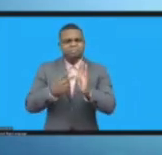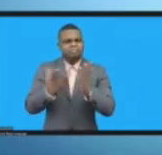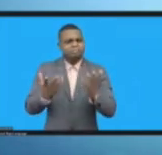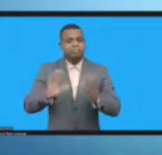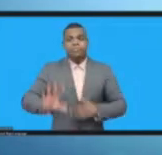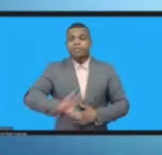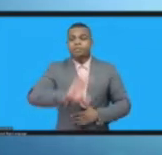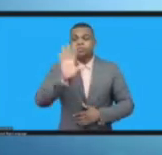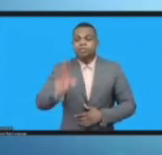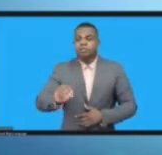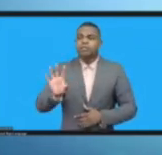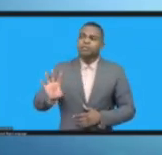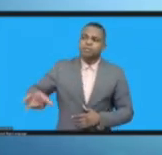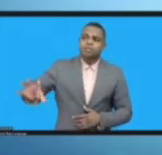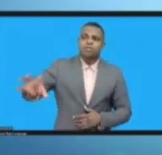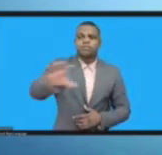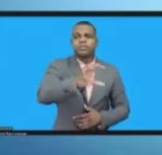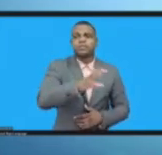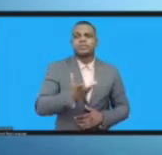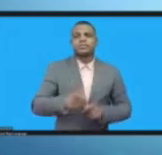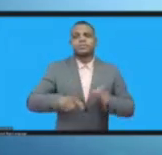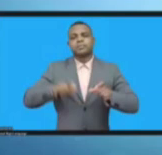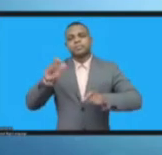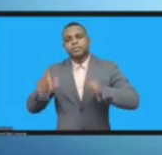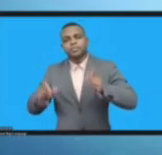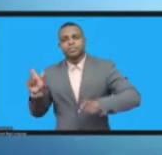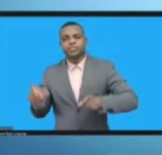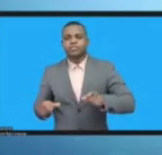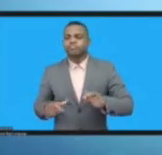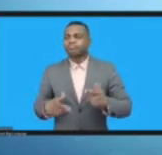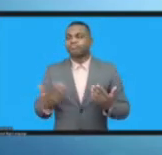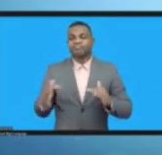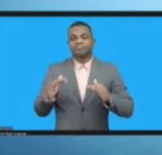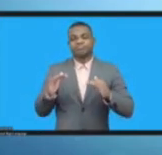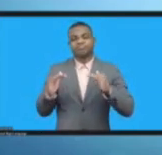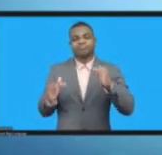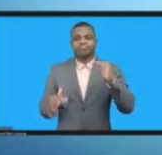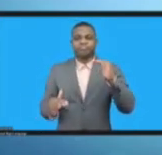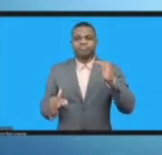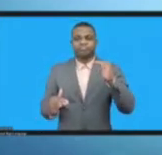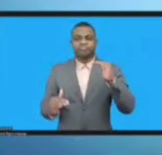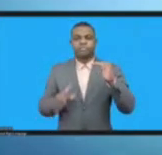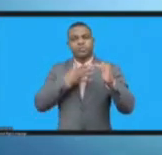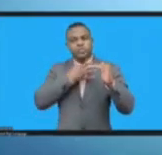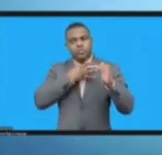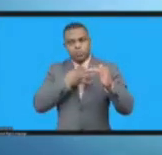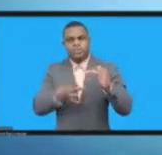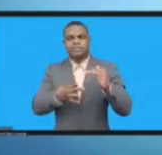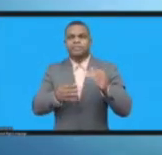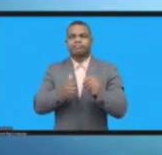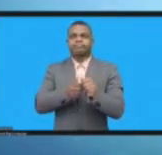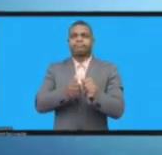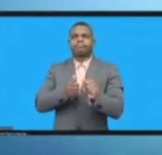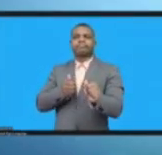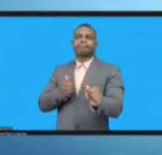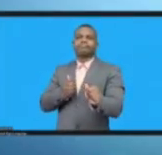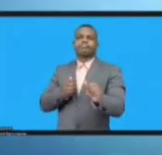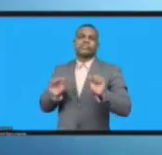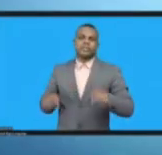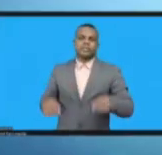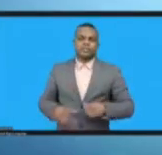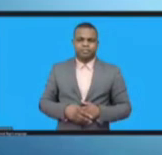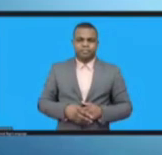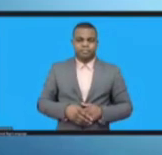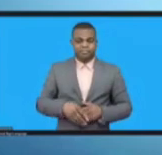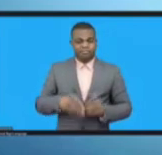и это ставит их в невыгодное положение. Они рискуют